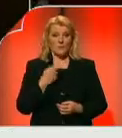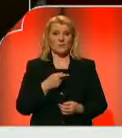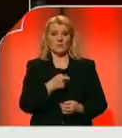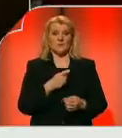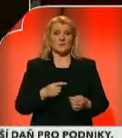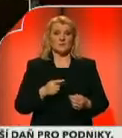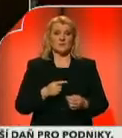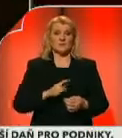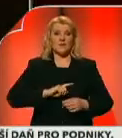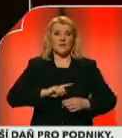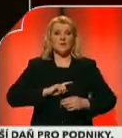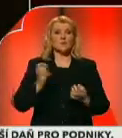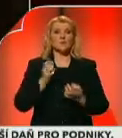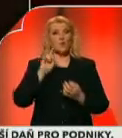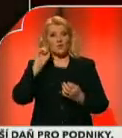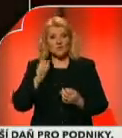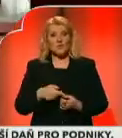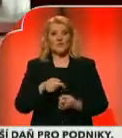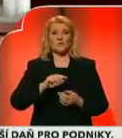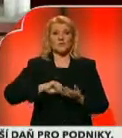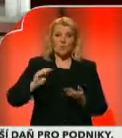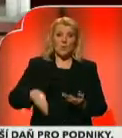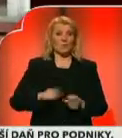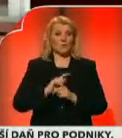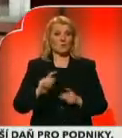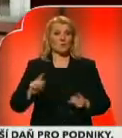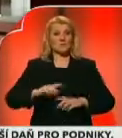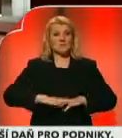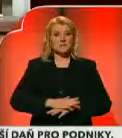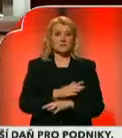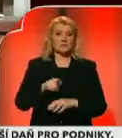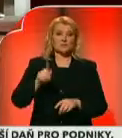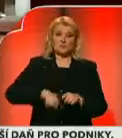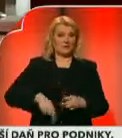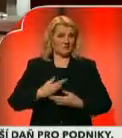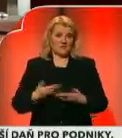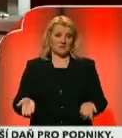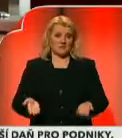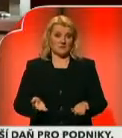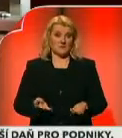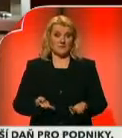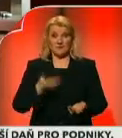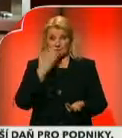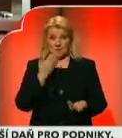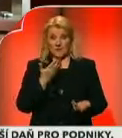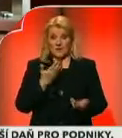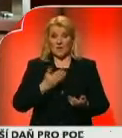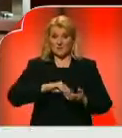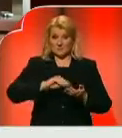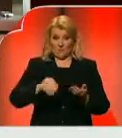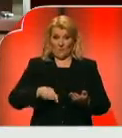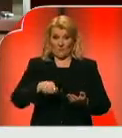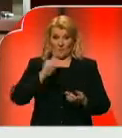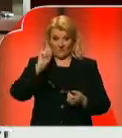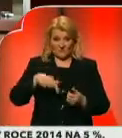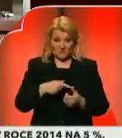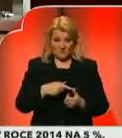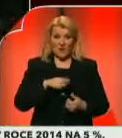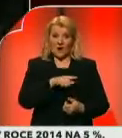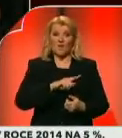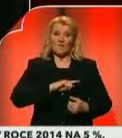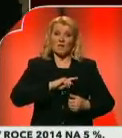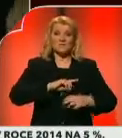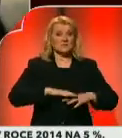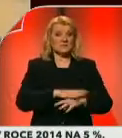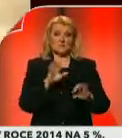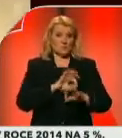neměl jste pocit z toho, co jste věděl o těch nasmlouvaných věcech, že by bylo něco špatně. Buď jste tedy o těch smlouvách věděl, ale vy říkáte, že tedy podle vás tam